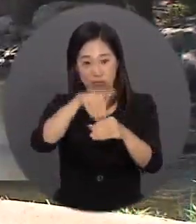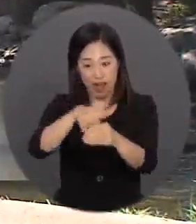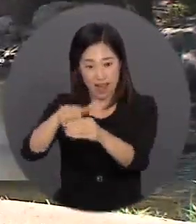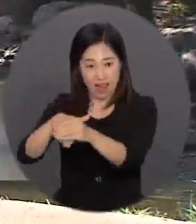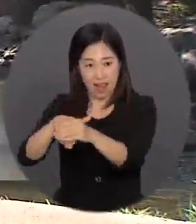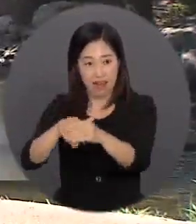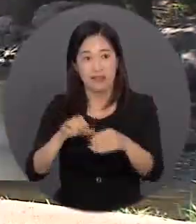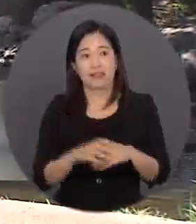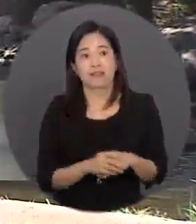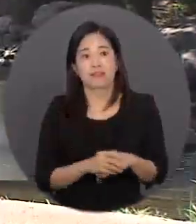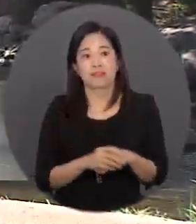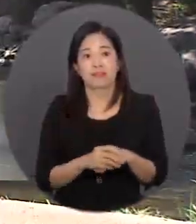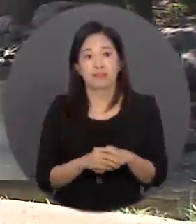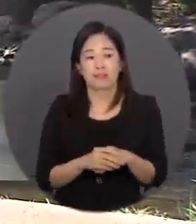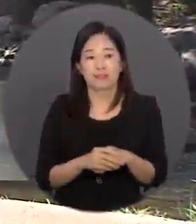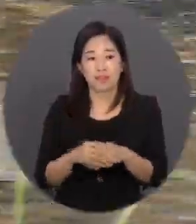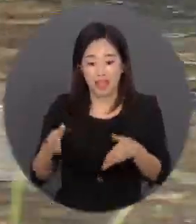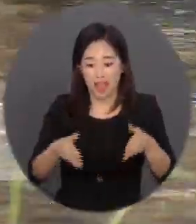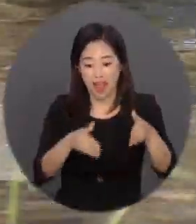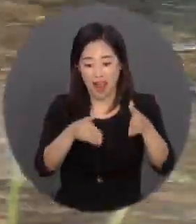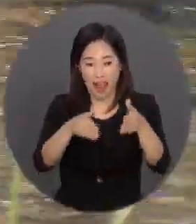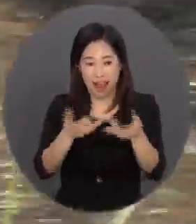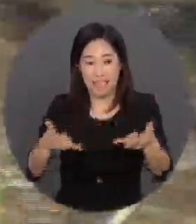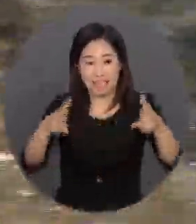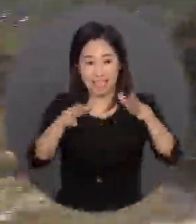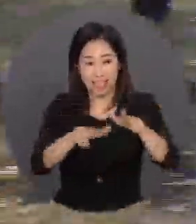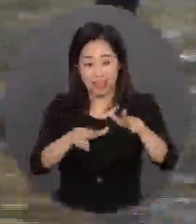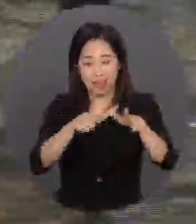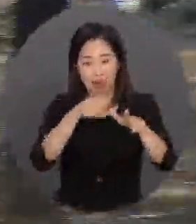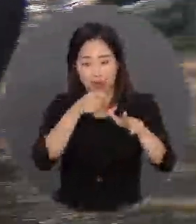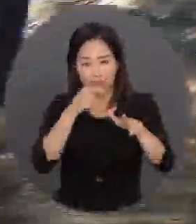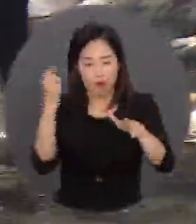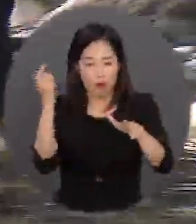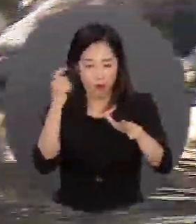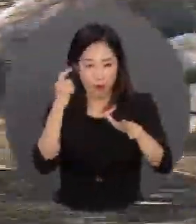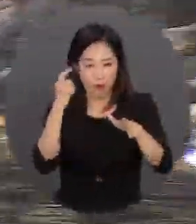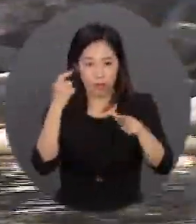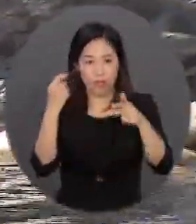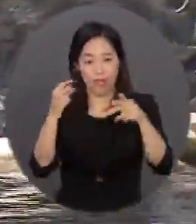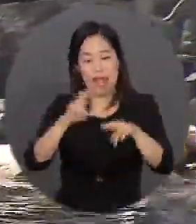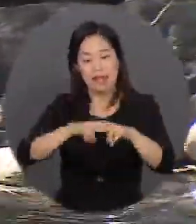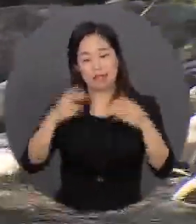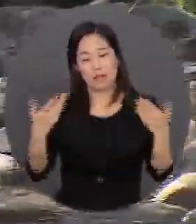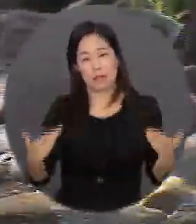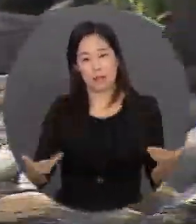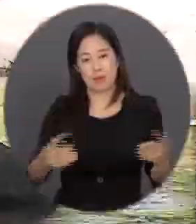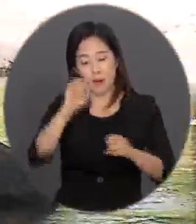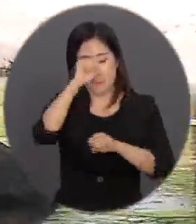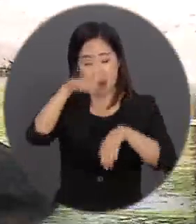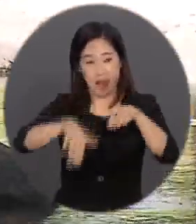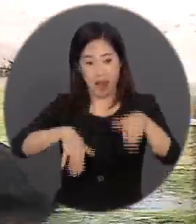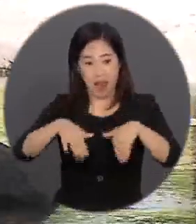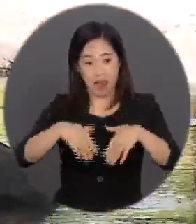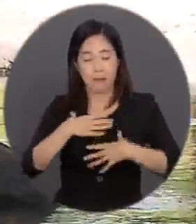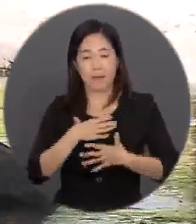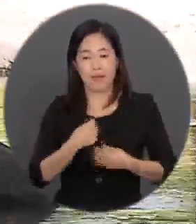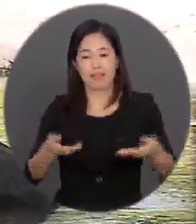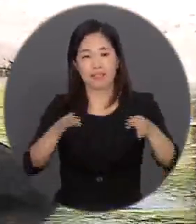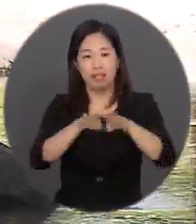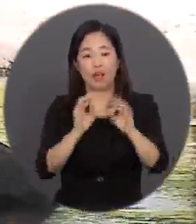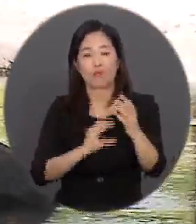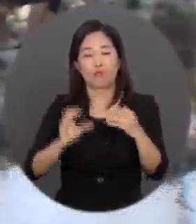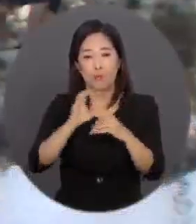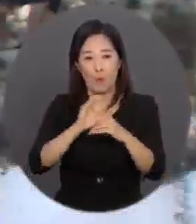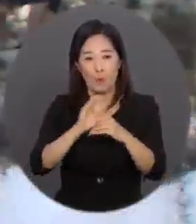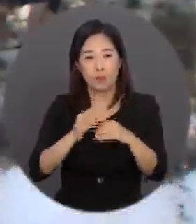시골 마을 풍경을 옮겨놓은 개울길 정원에는 물소리를 들으며 앉아서 쉬고 물장구도 칠 수 있는 편의시설을